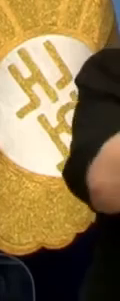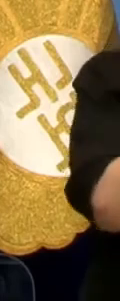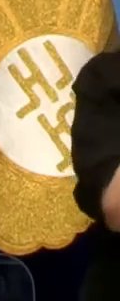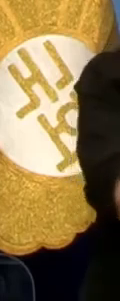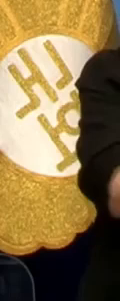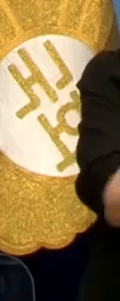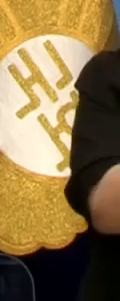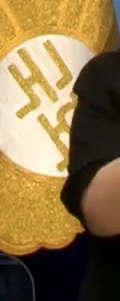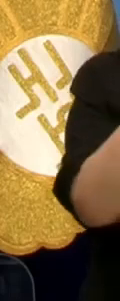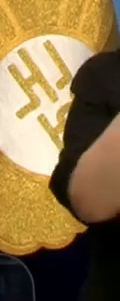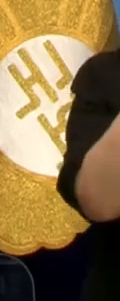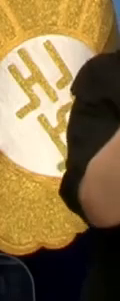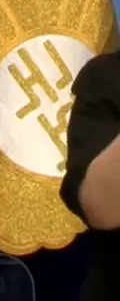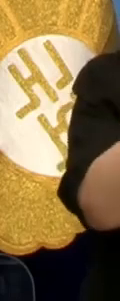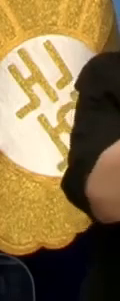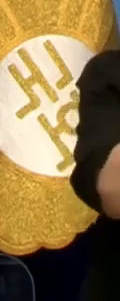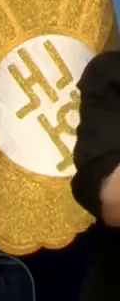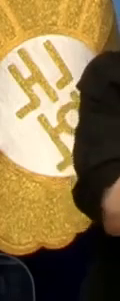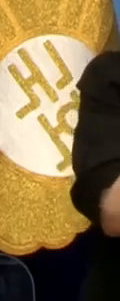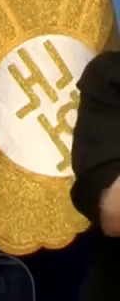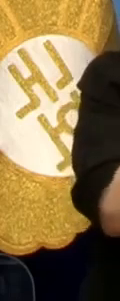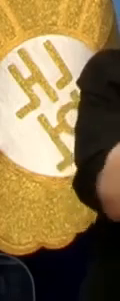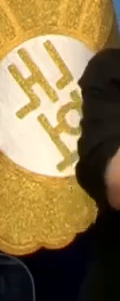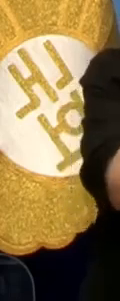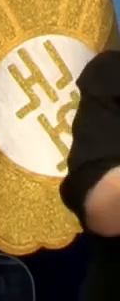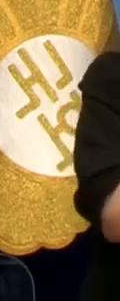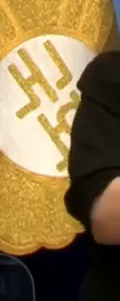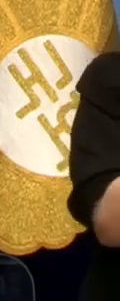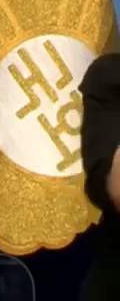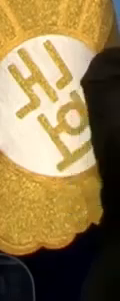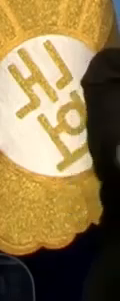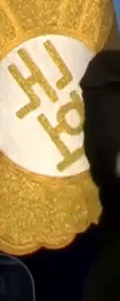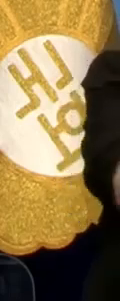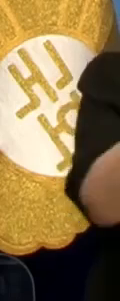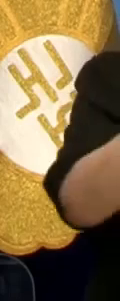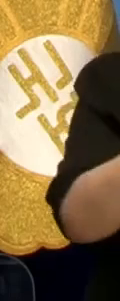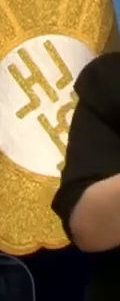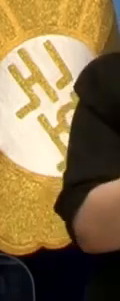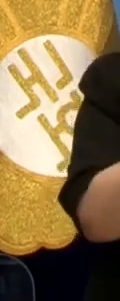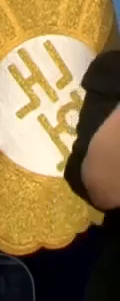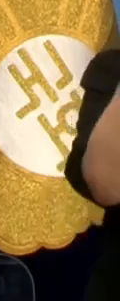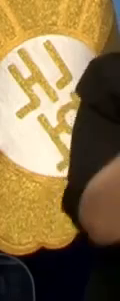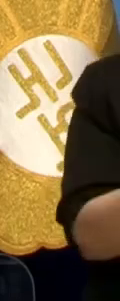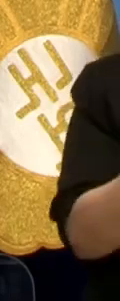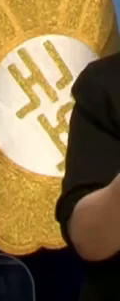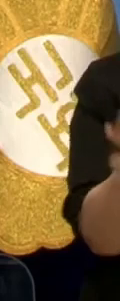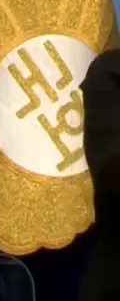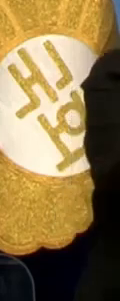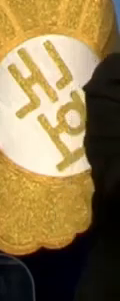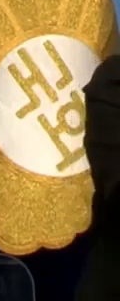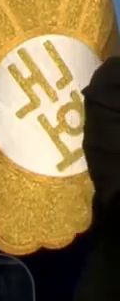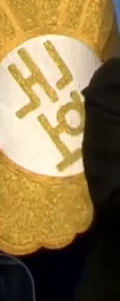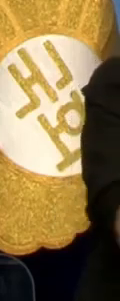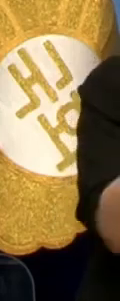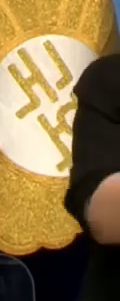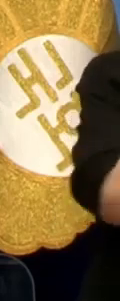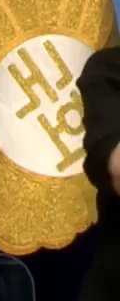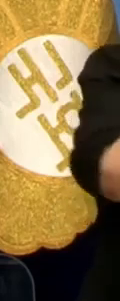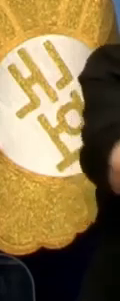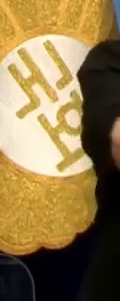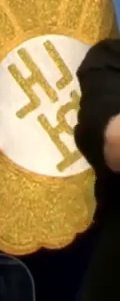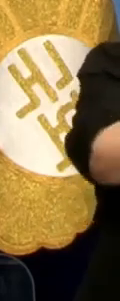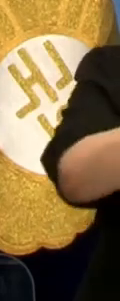1인당 25만 원으로 가구당 100만 원으로 1회 지급하고 매년